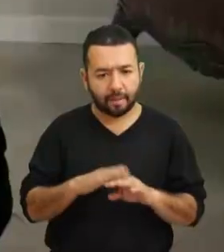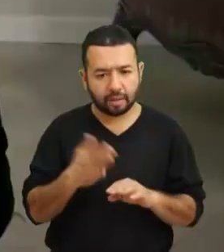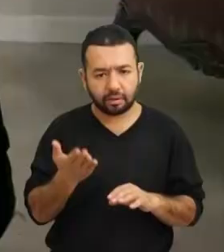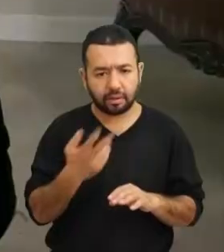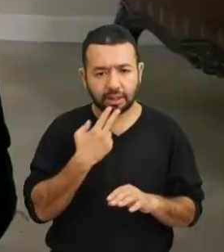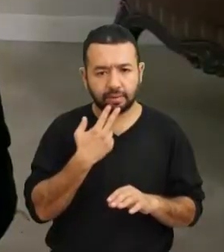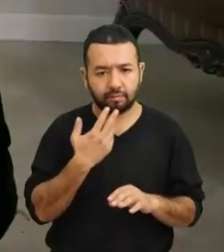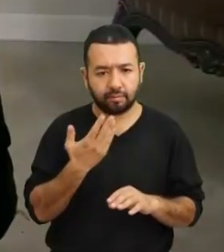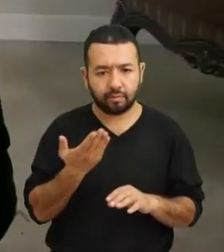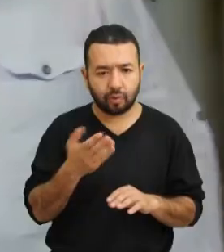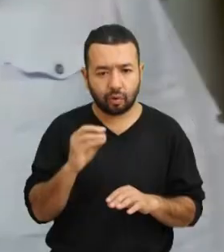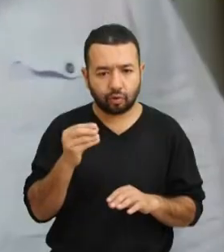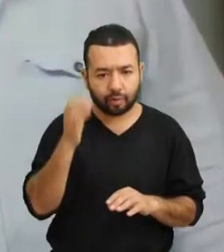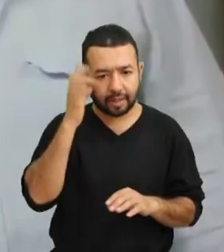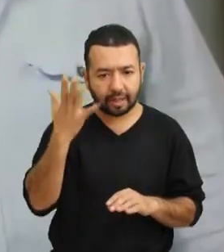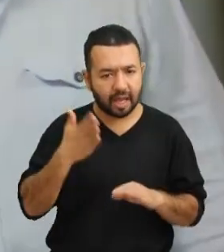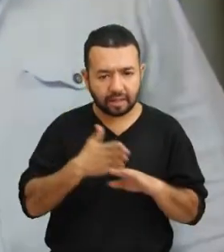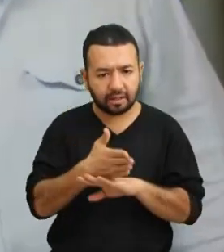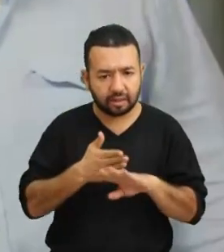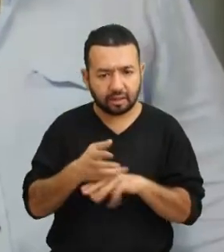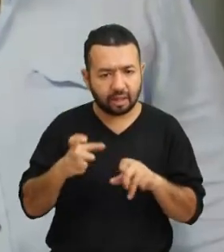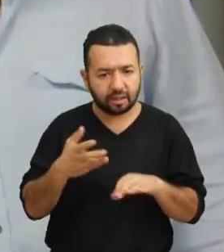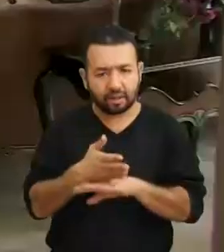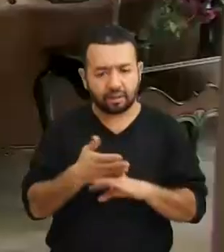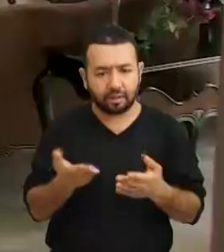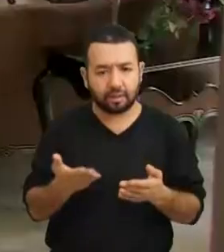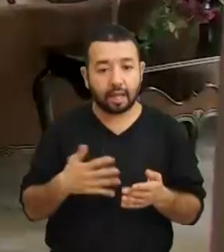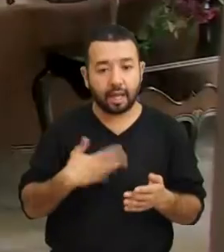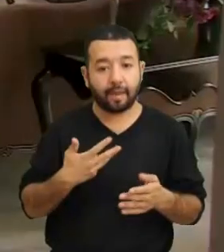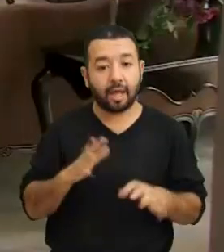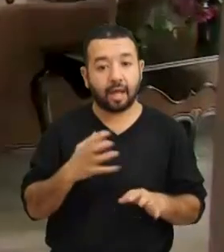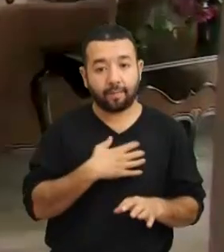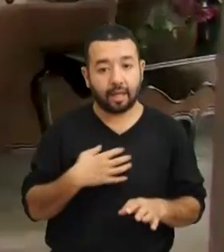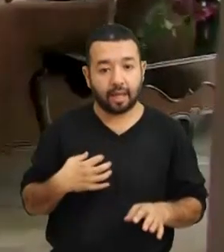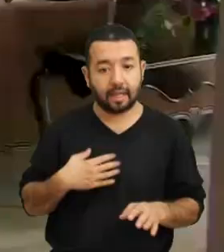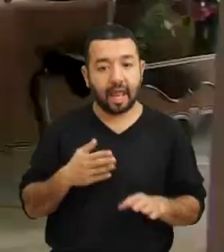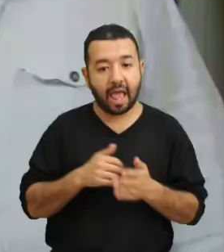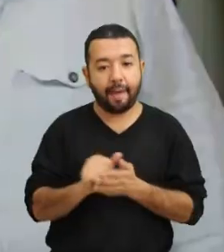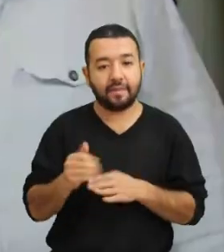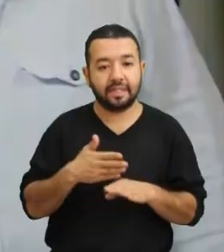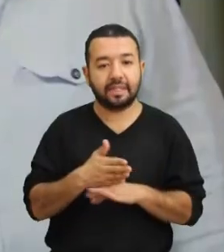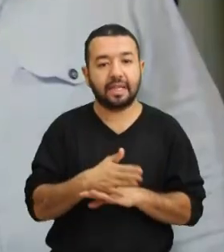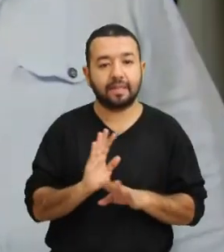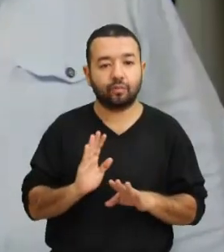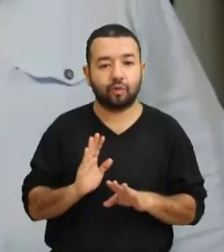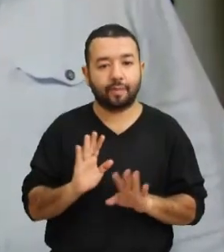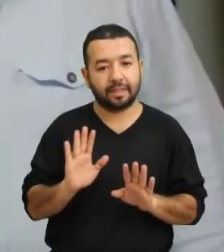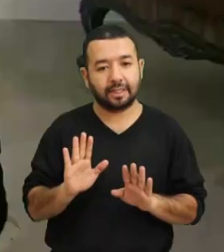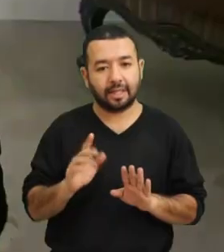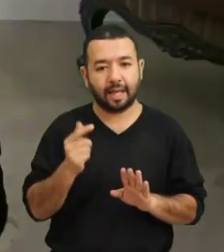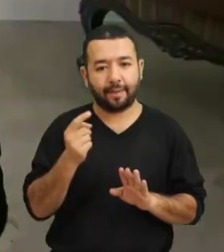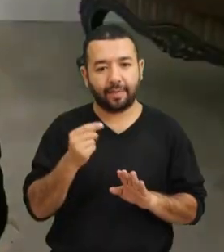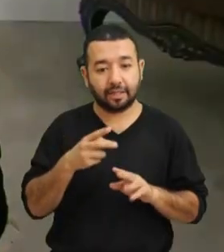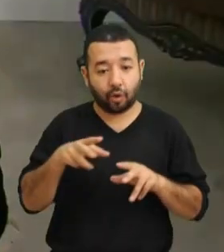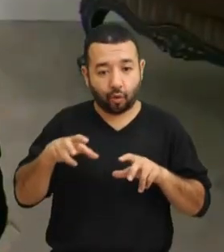kızım? Evladım delirdin mi? Niye kesiyorsun sandalyenin ayağını? Merak etme anneşkocuğum, hepsini kesmiyorum. Sadece üstüne